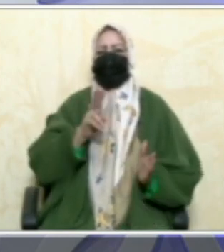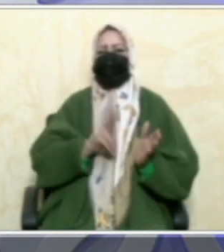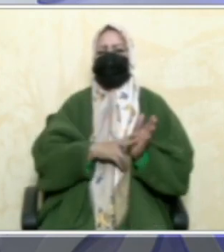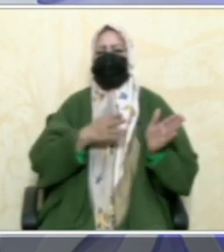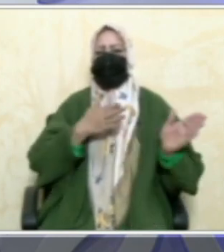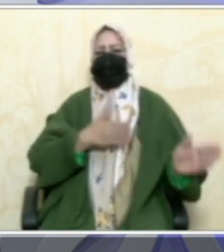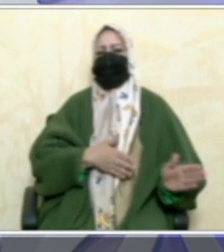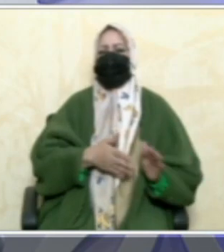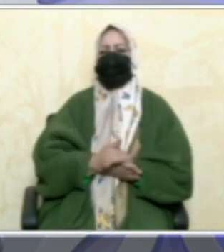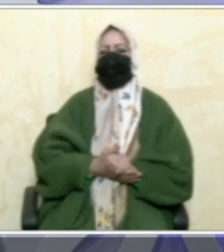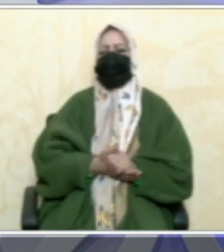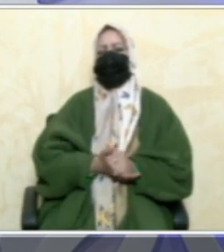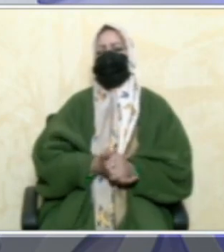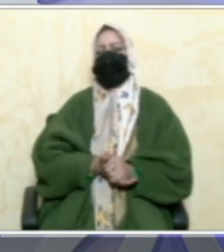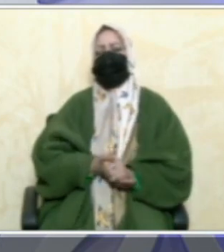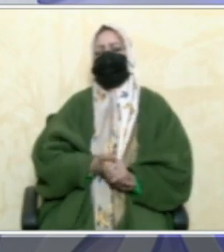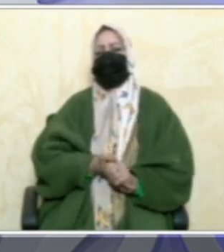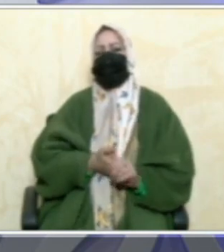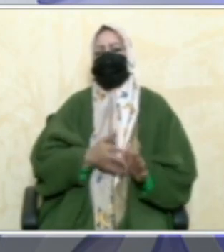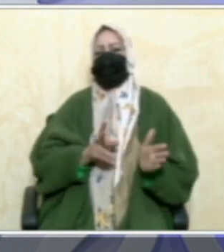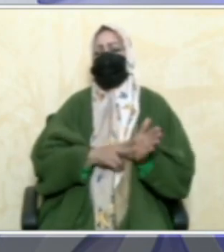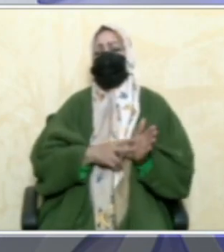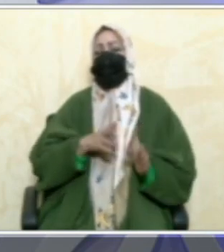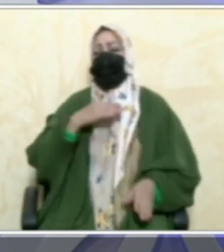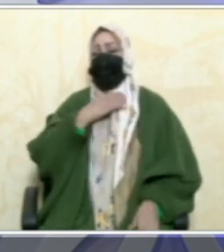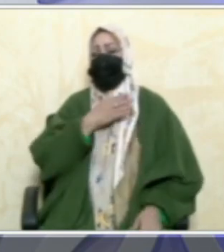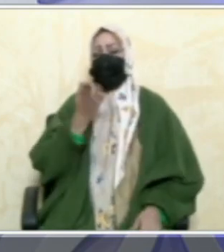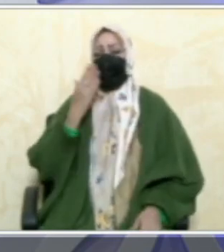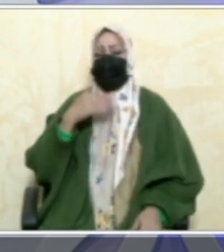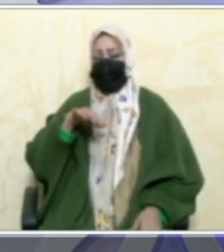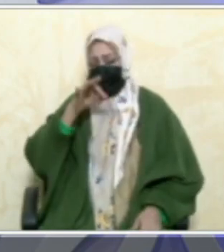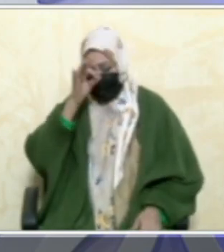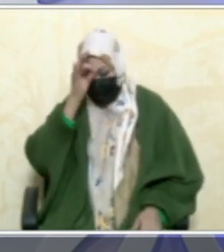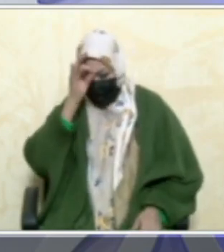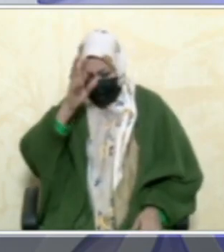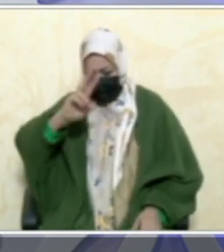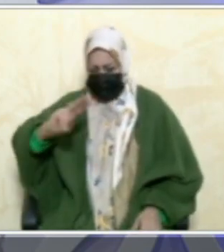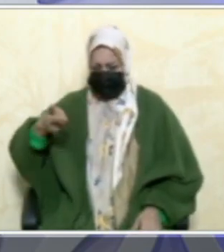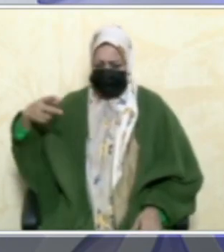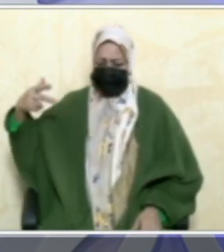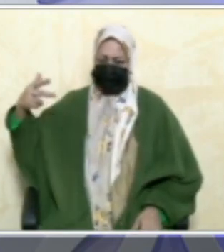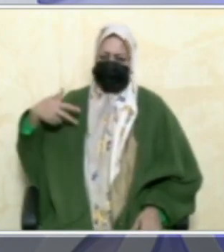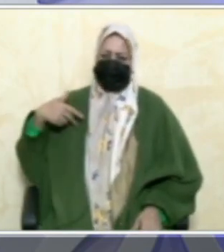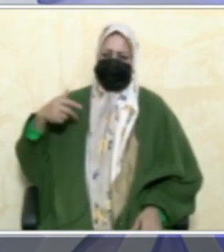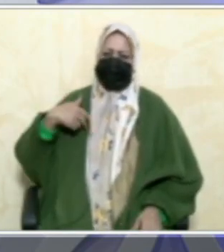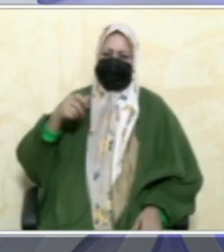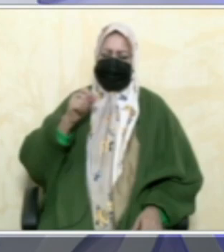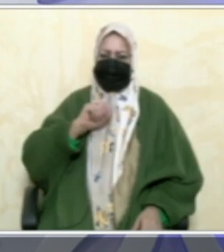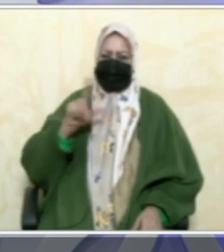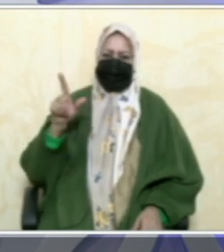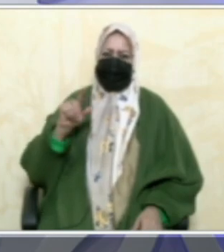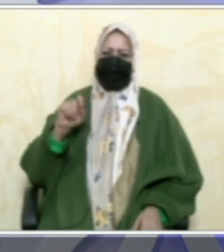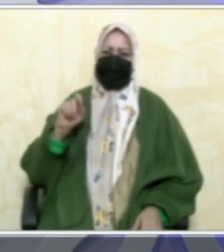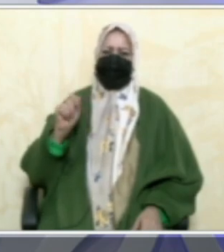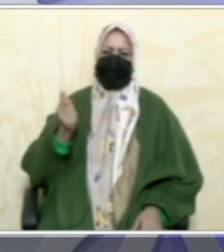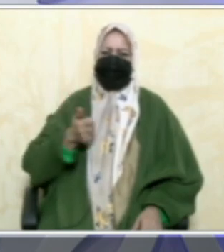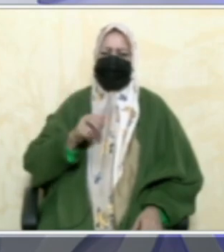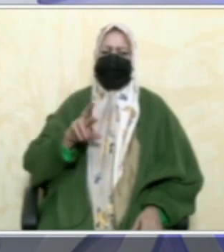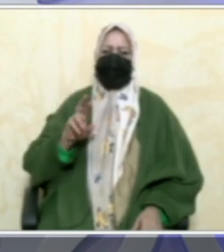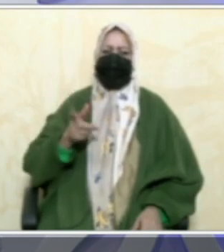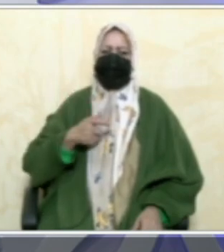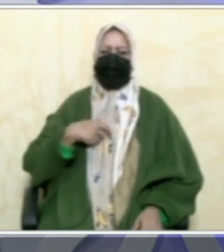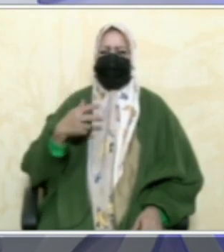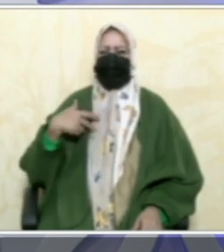سوريا وبمسميات واضحة وصريحة، فاطميون وزينبيون والكلام هذا، وبالتالي